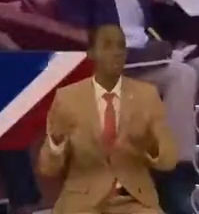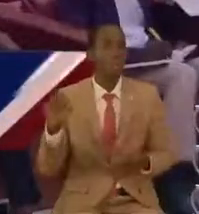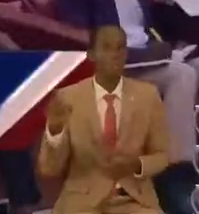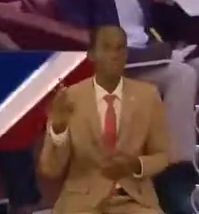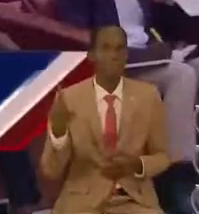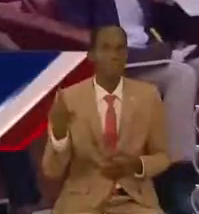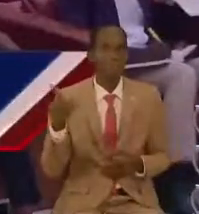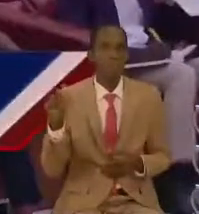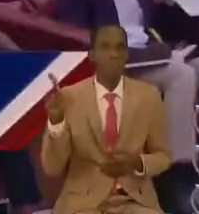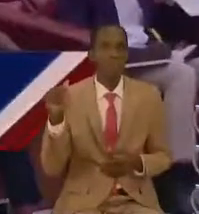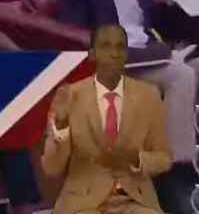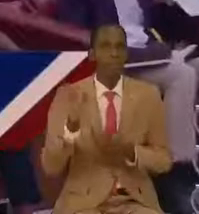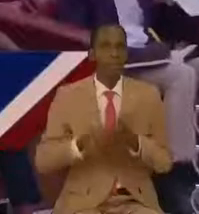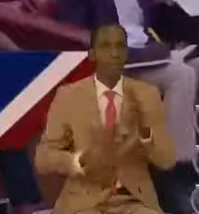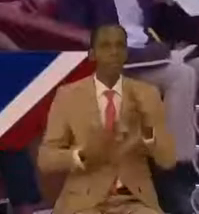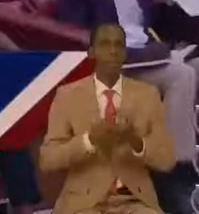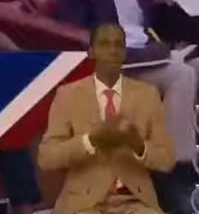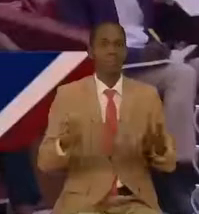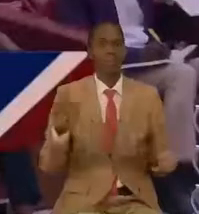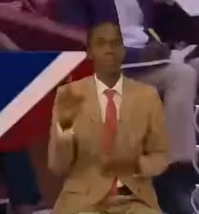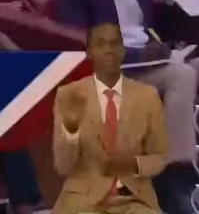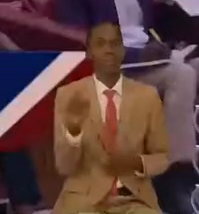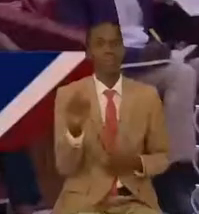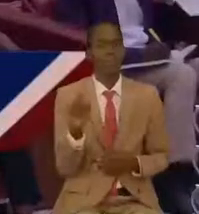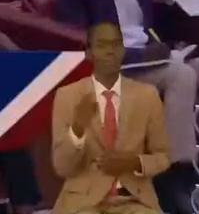Galates 6, verset 11.